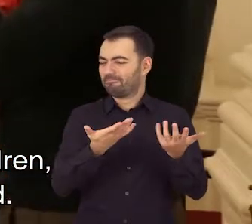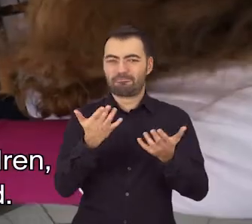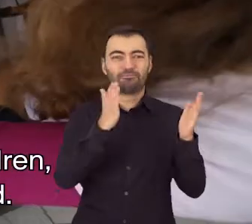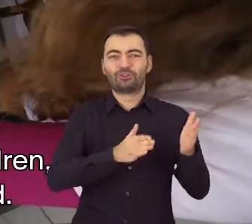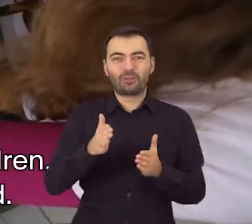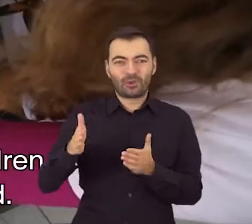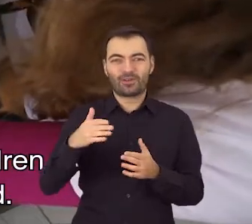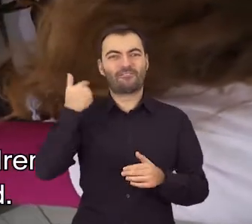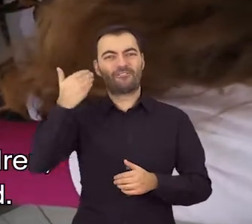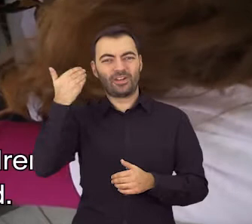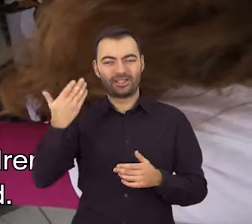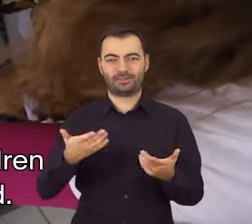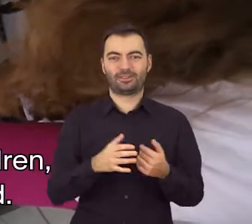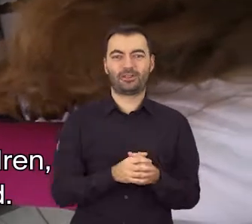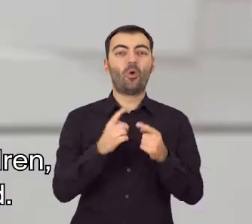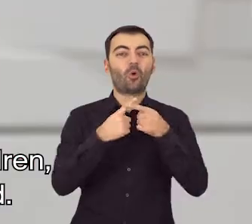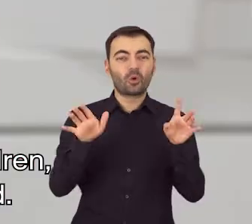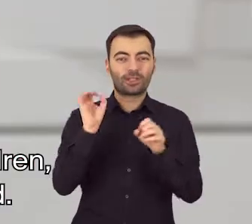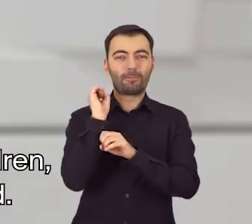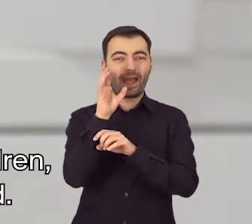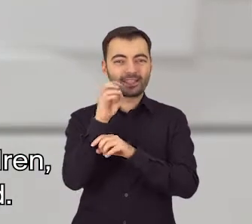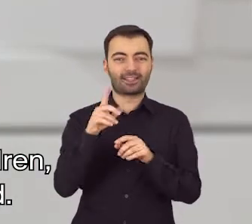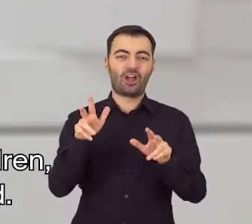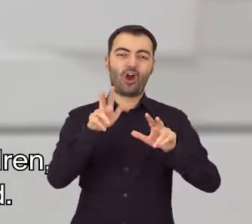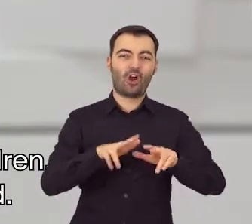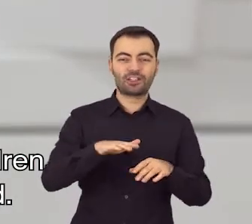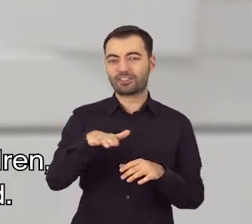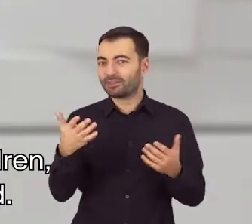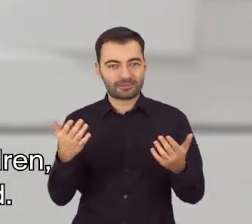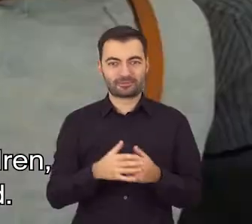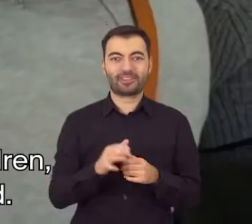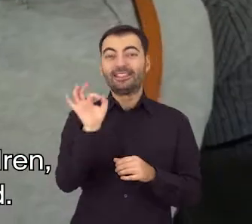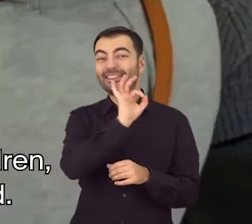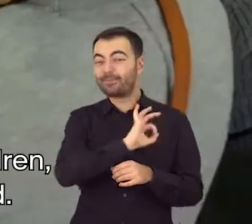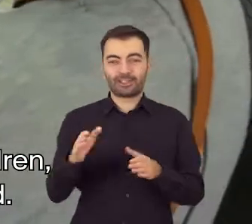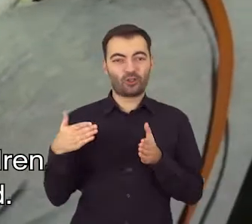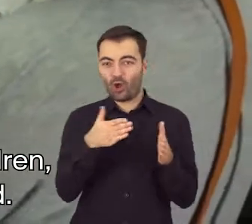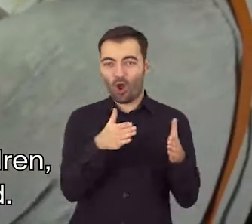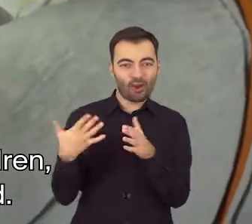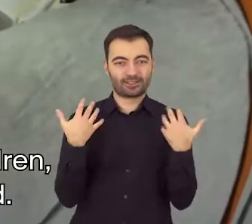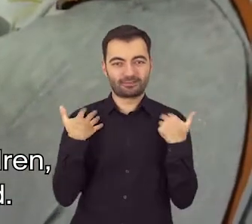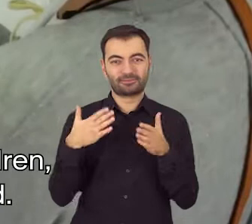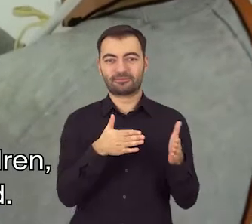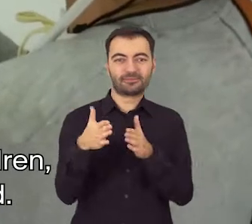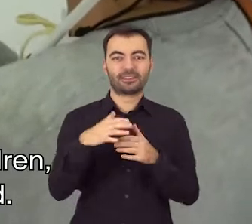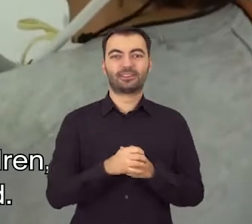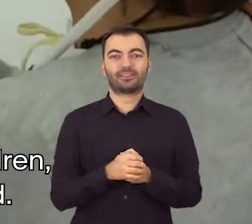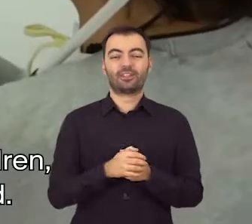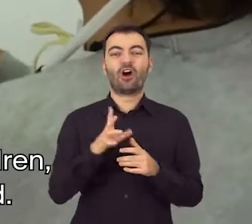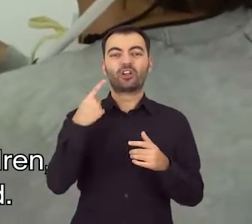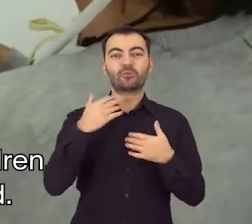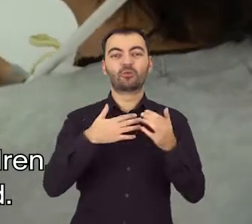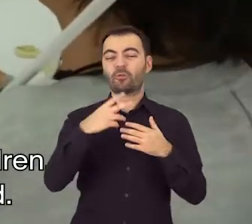były przygotowywane wykłady, czy to były krótkie prezentacje dla rodzin z dziećmi, czy to były specjalne ścieżki dla